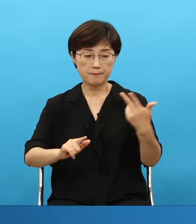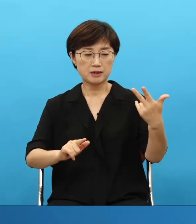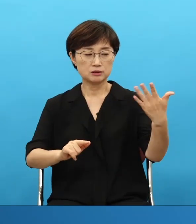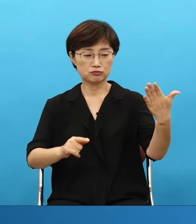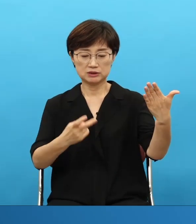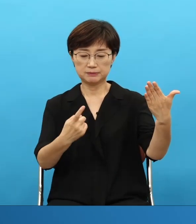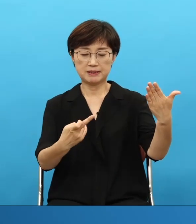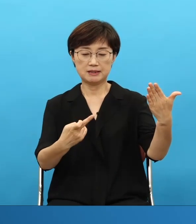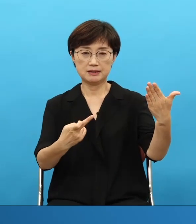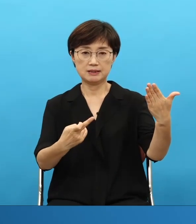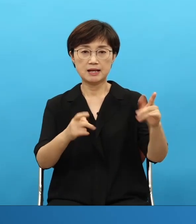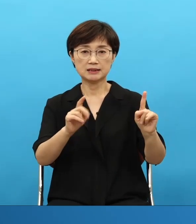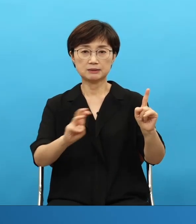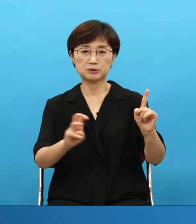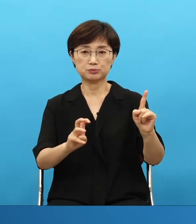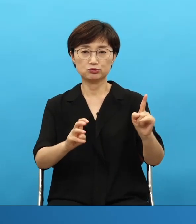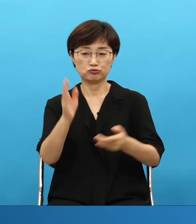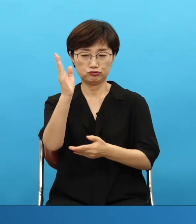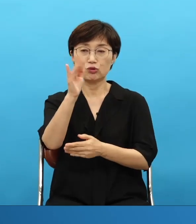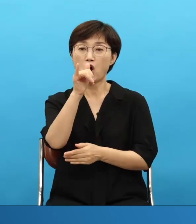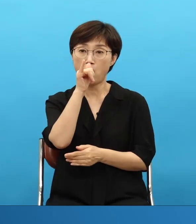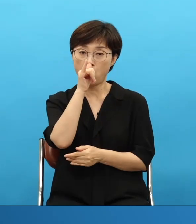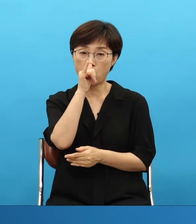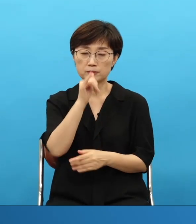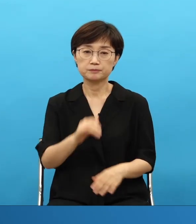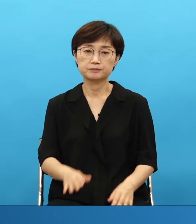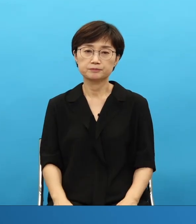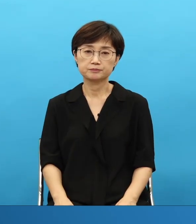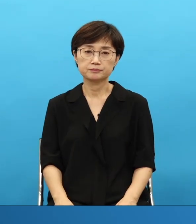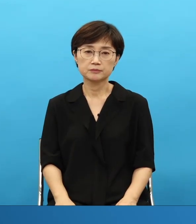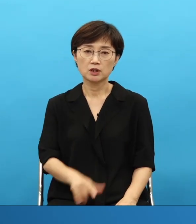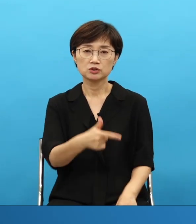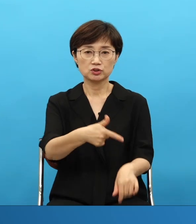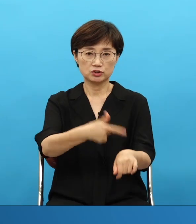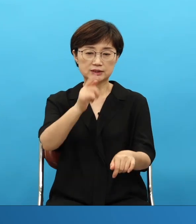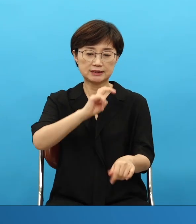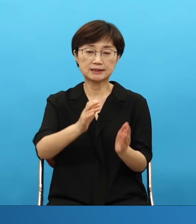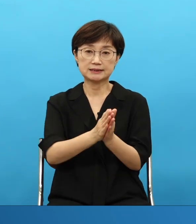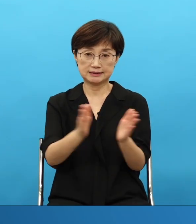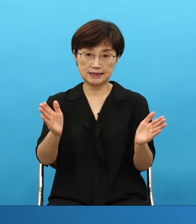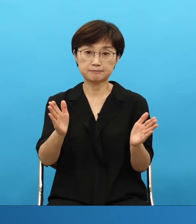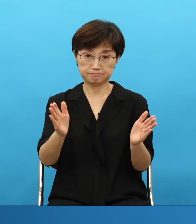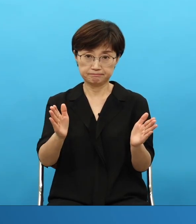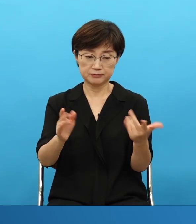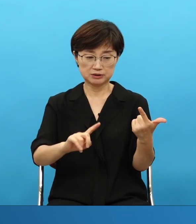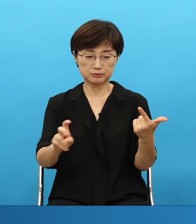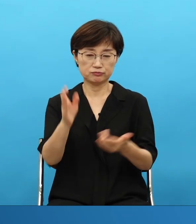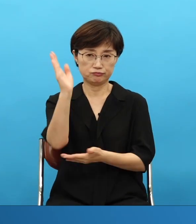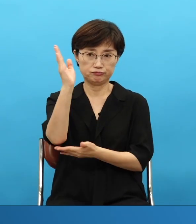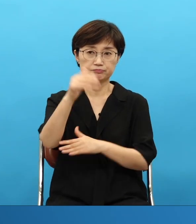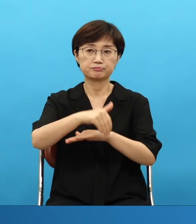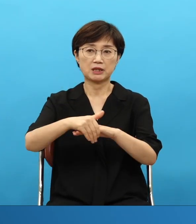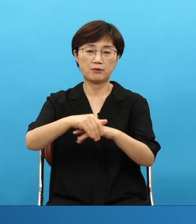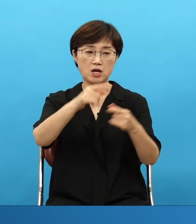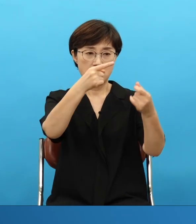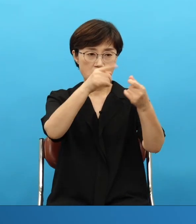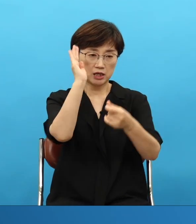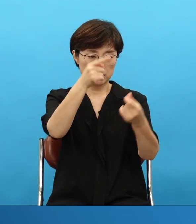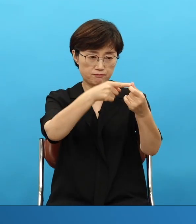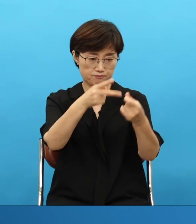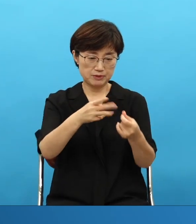목요일 오후 1시 반 찬양 후 2시에 대회 2강, 오후 6시 찬양 시작으로 오후 6시 30분에 대회 3강이